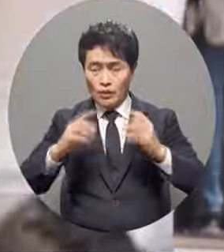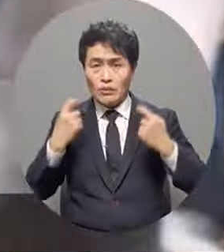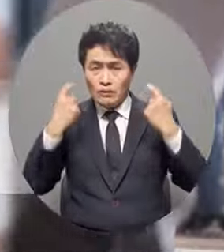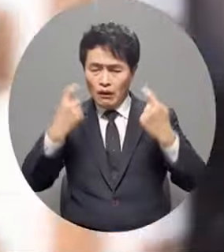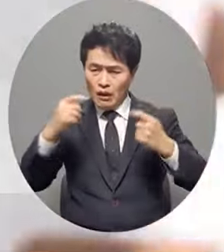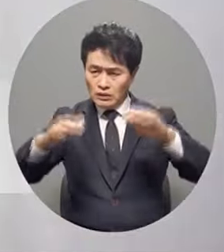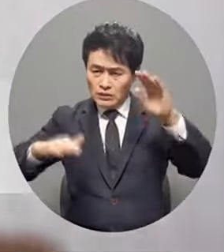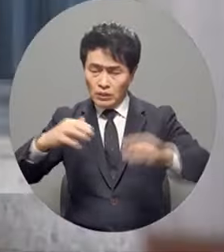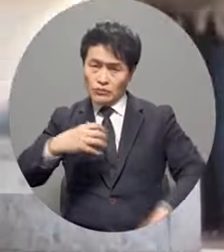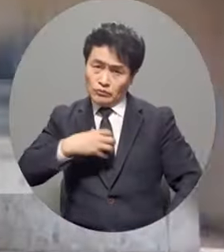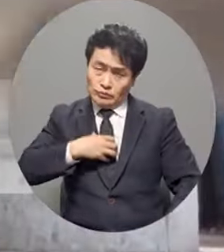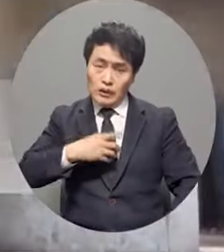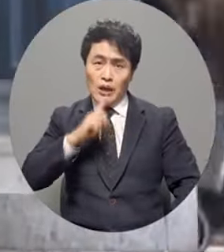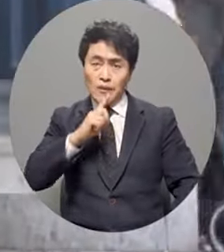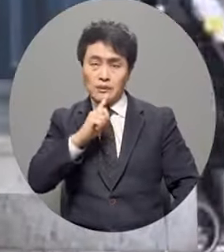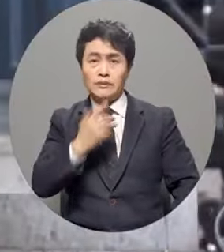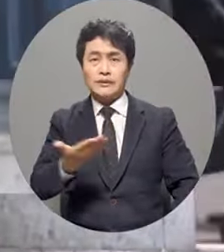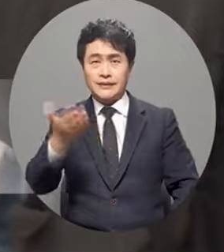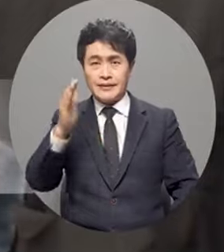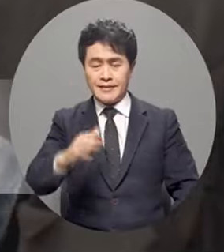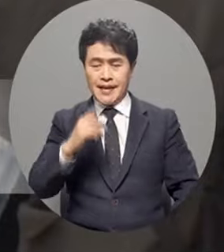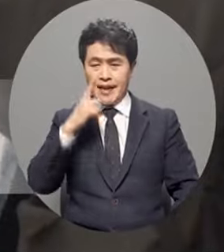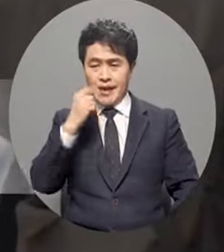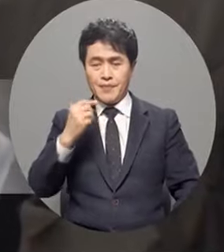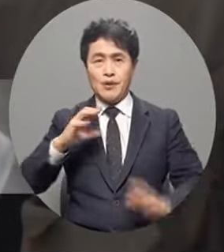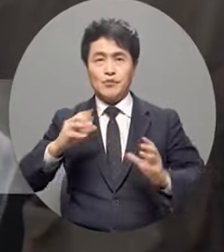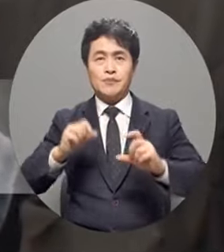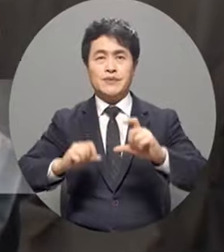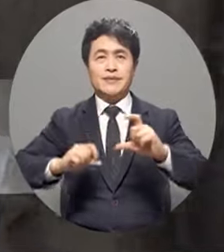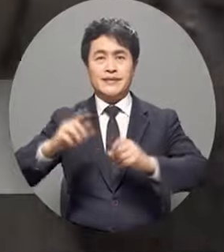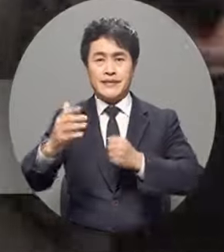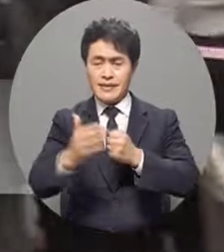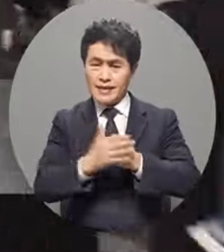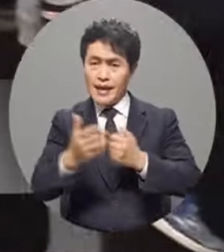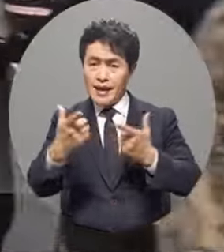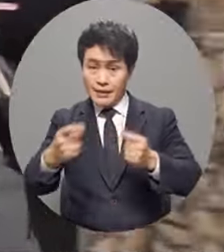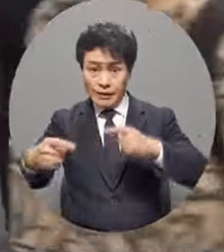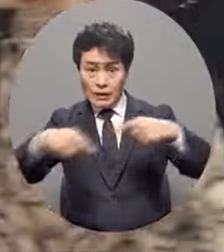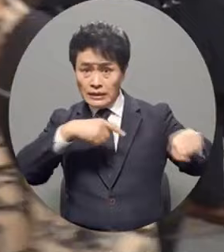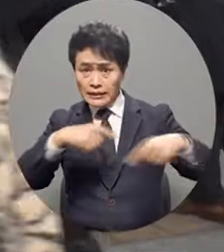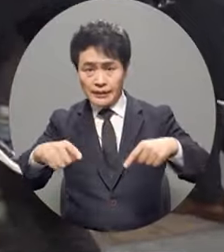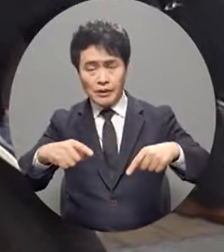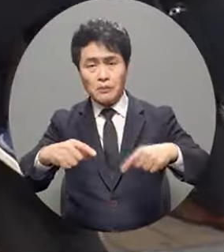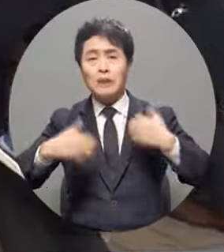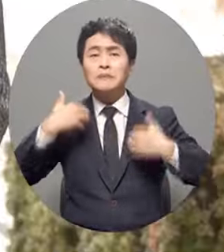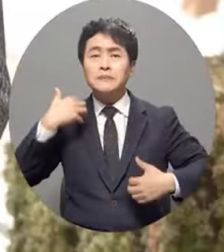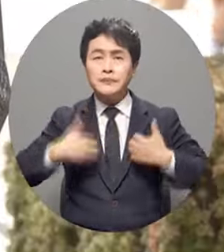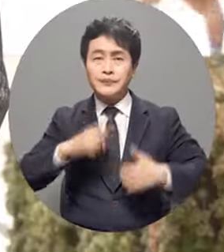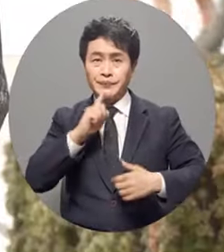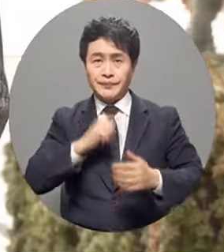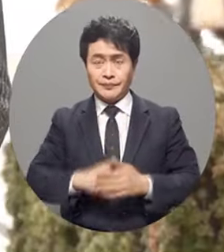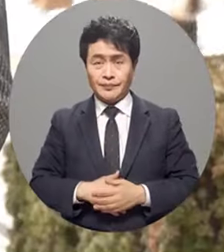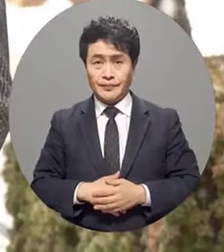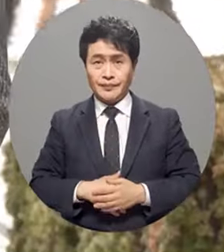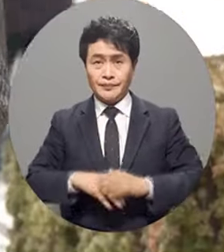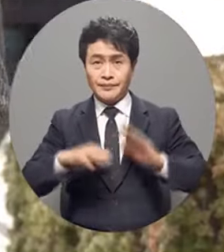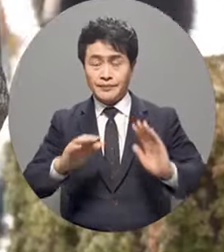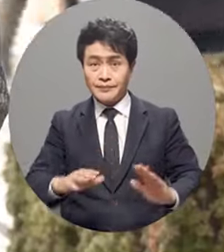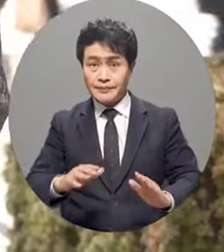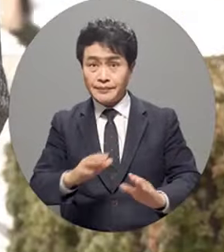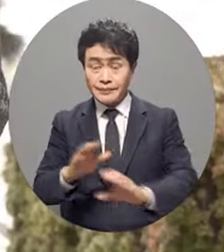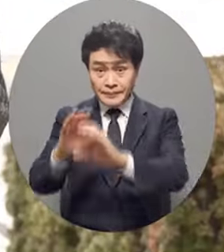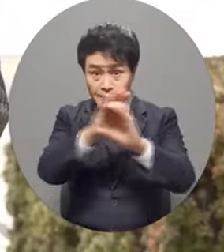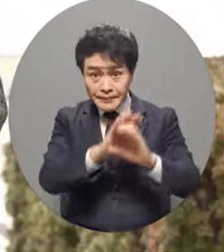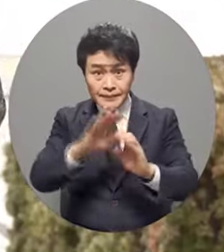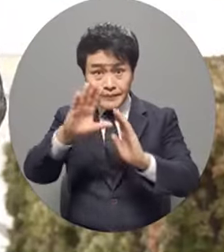역차별을 우려하는 목소리도 있지만 일본 국민 대부분은 이 같은 정책을 반기고 있습니다. 코로나 팬데믹